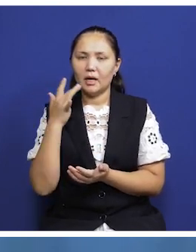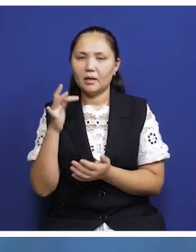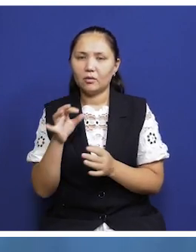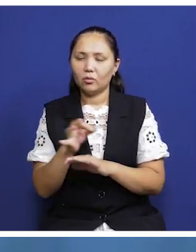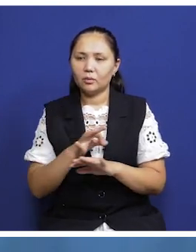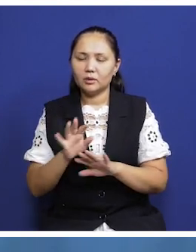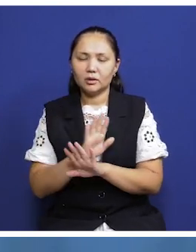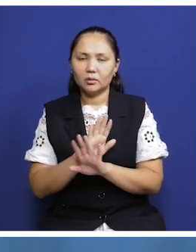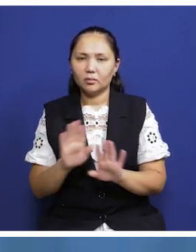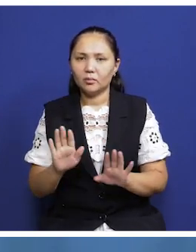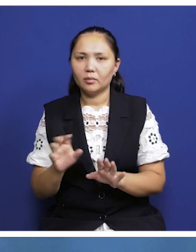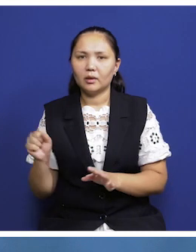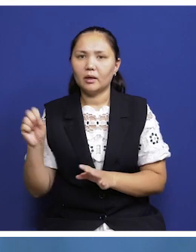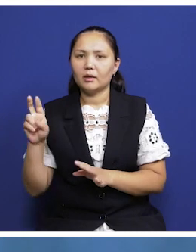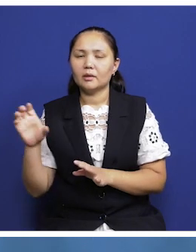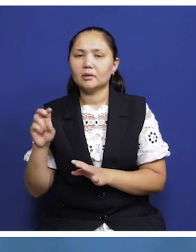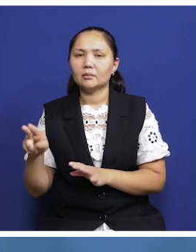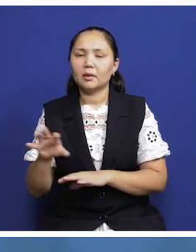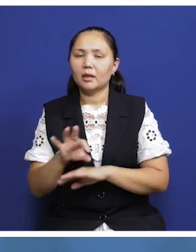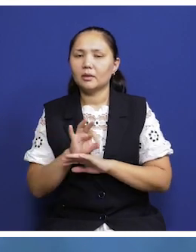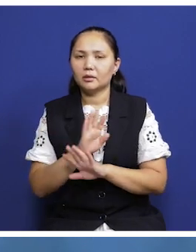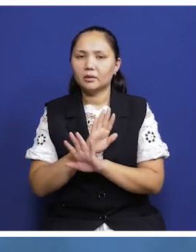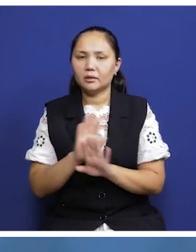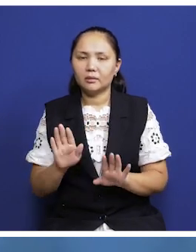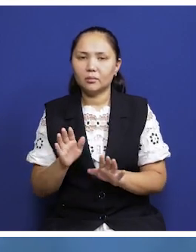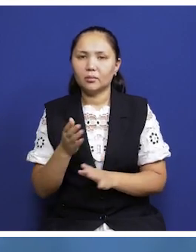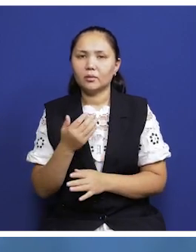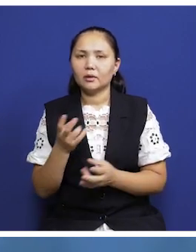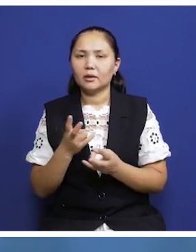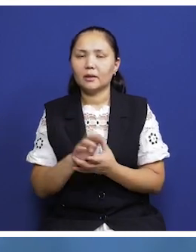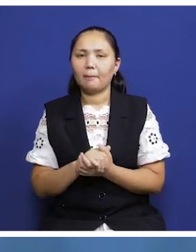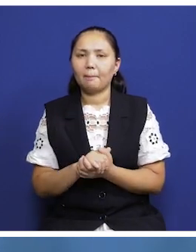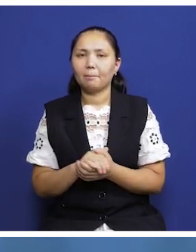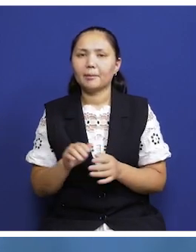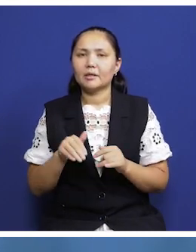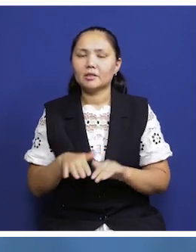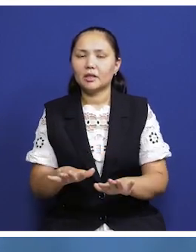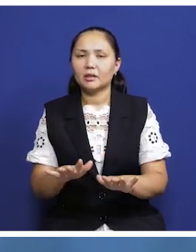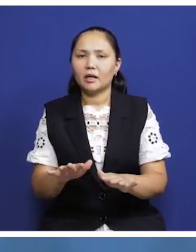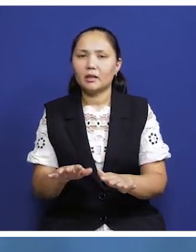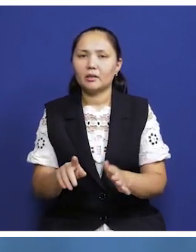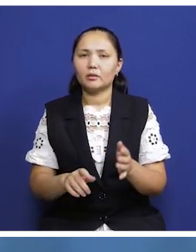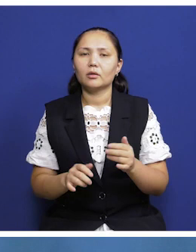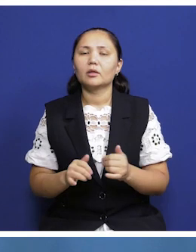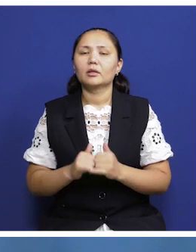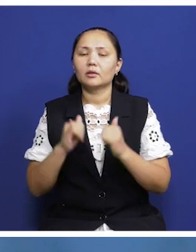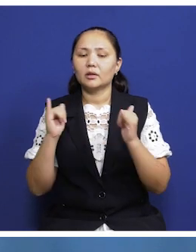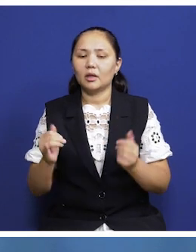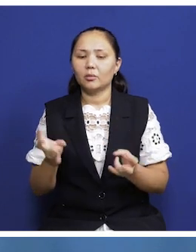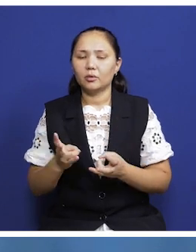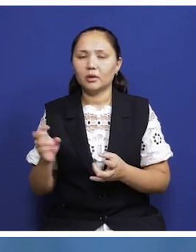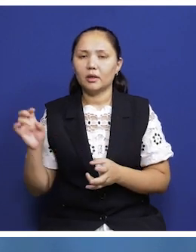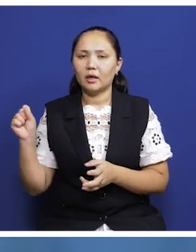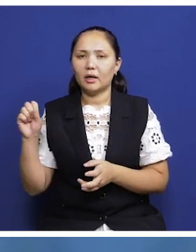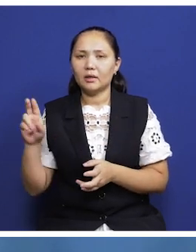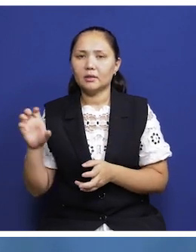қой АСП алушылар. АСП алушылар деген енді былайша айтқанда жағдайы жоқ азаматтар ғой. Ол ертеңгі күні АСП алып